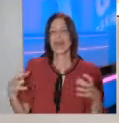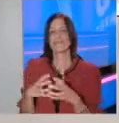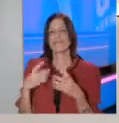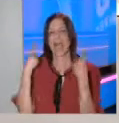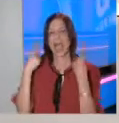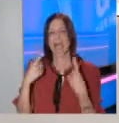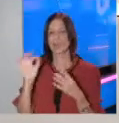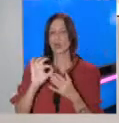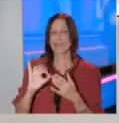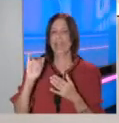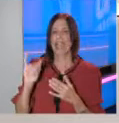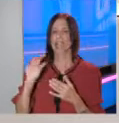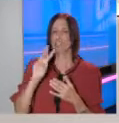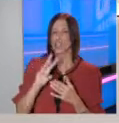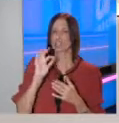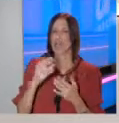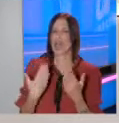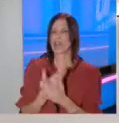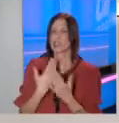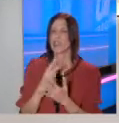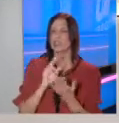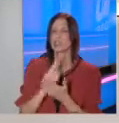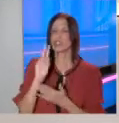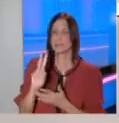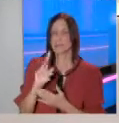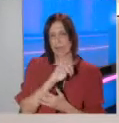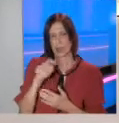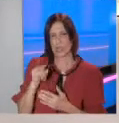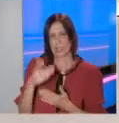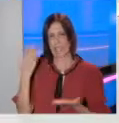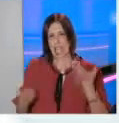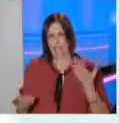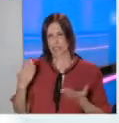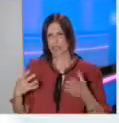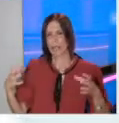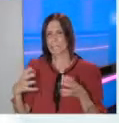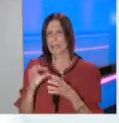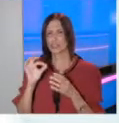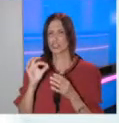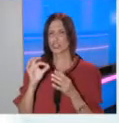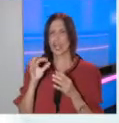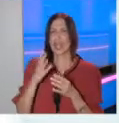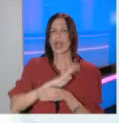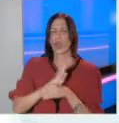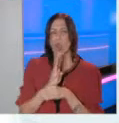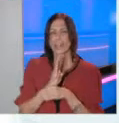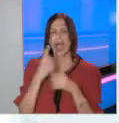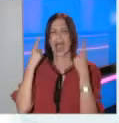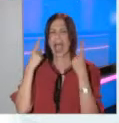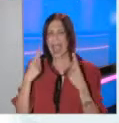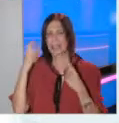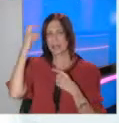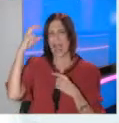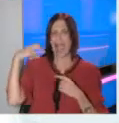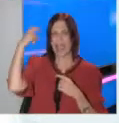כך כותב יאיר שרקי, הכתב של חדשות 12, על העניין הזה. השוואה המגזרית של נתוני קורונה בין חרדים, ערבים